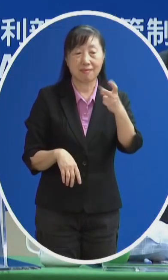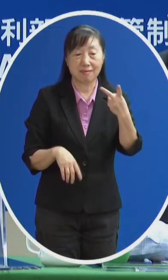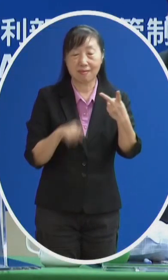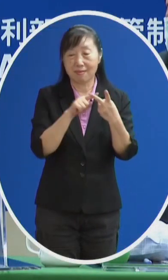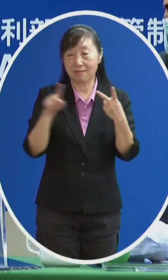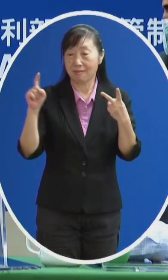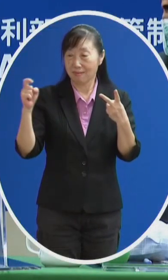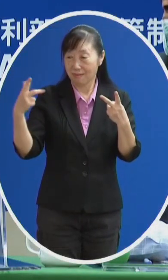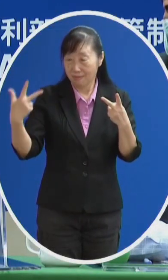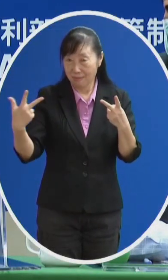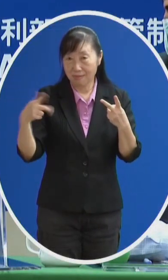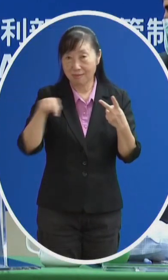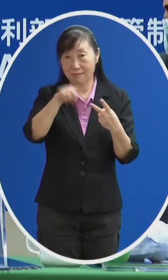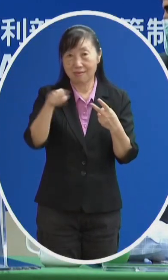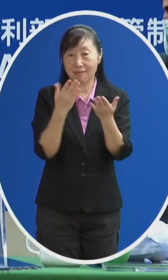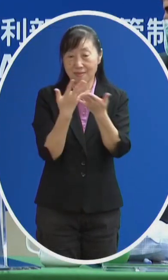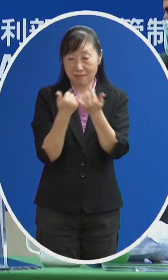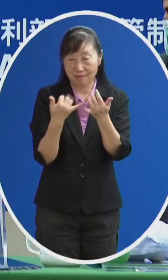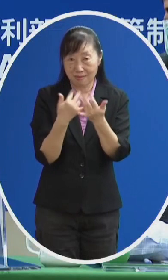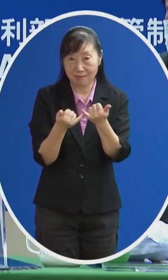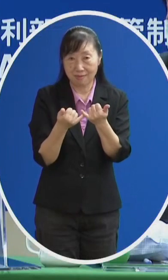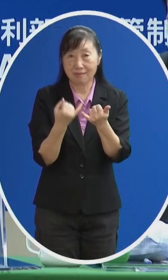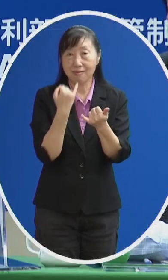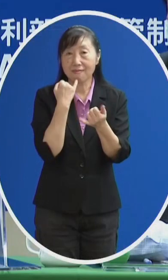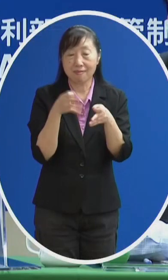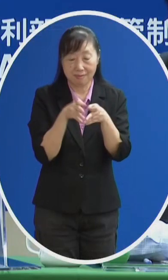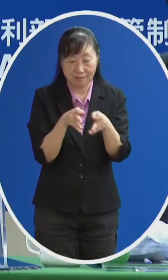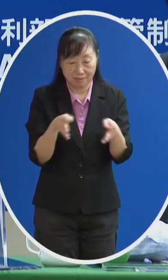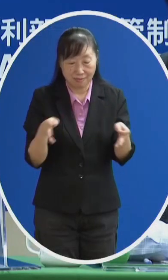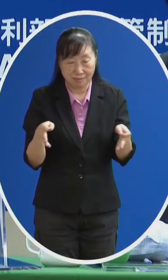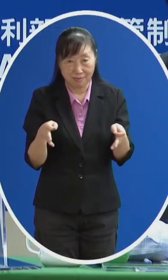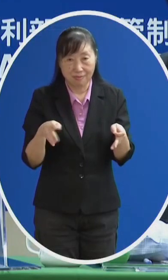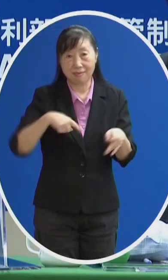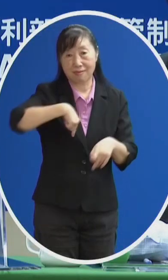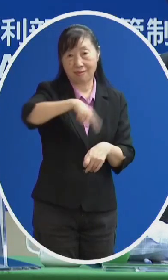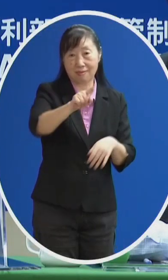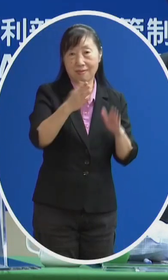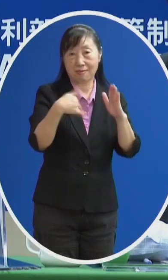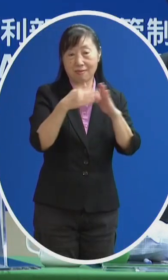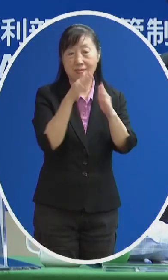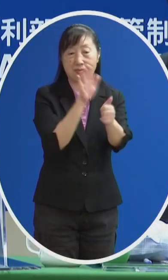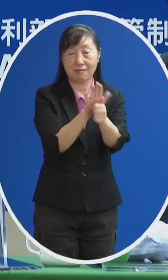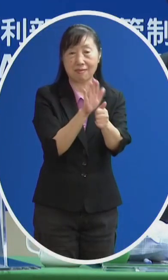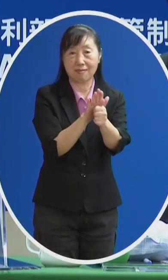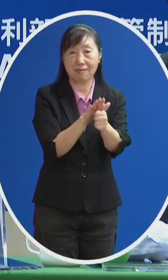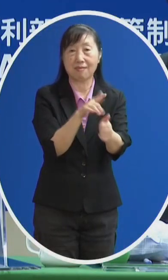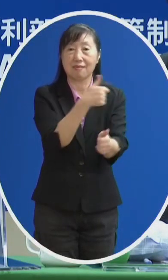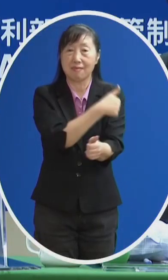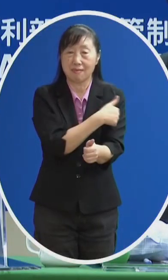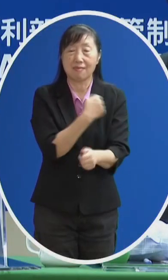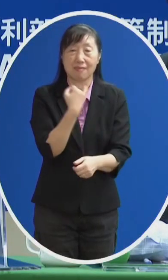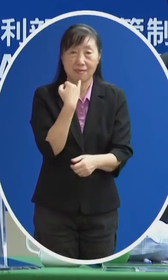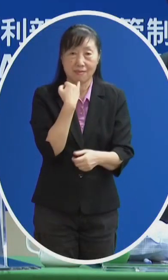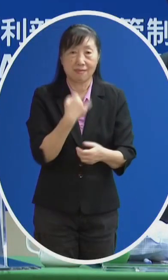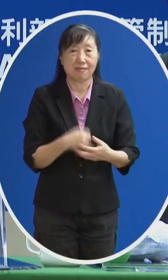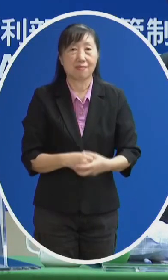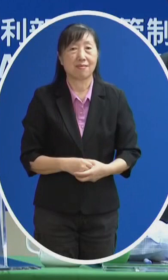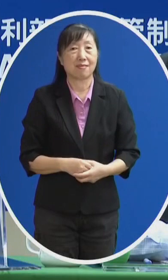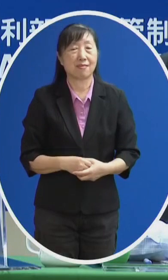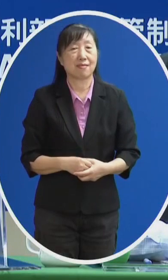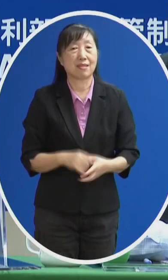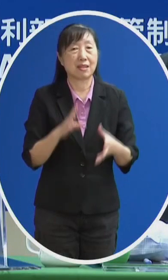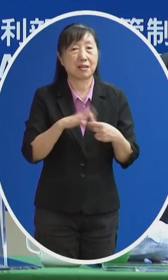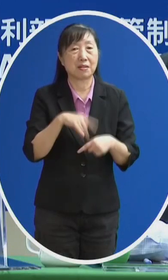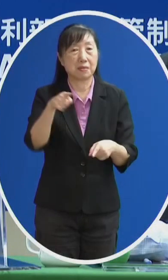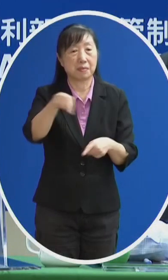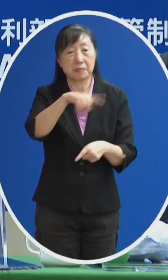12岁到17岁哈，在学的学生哈，那我们会用照册到校的方式去施打，好，所以在这里面